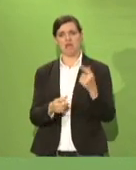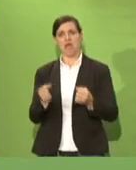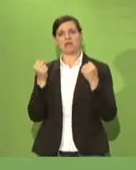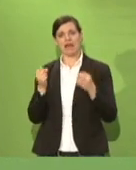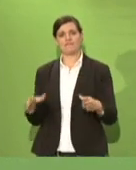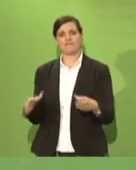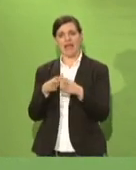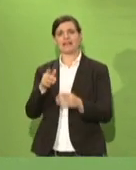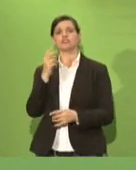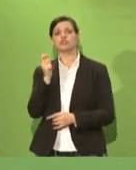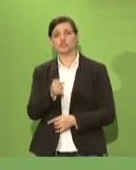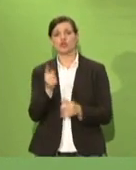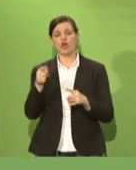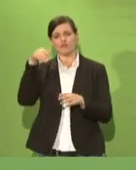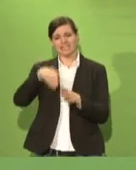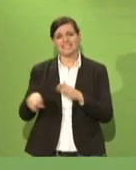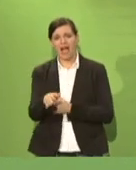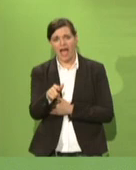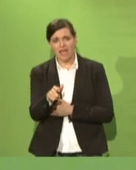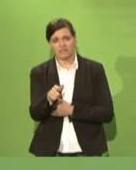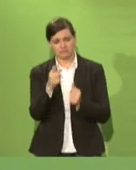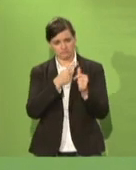Kraftwerke in Düsseldorf oder am Niederrhein,